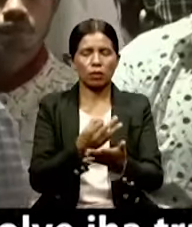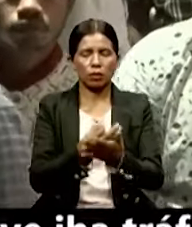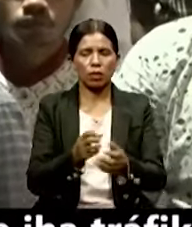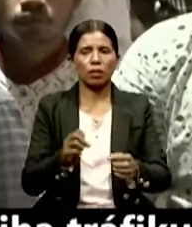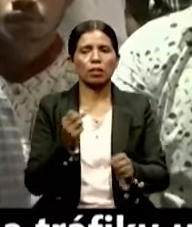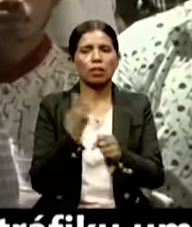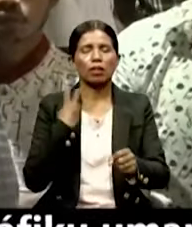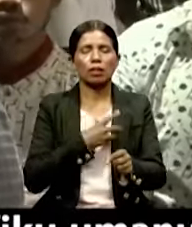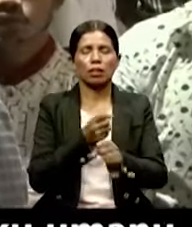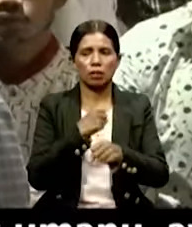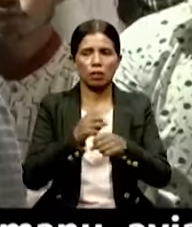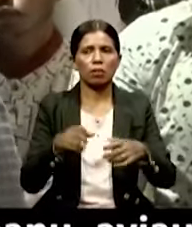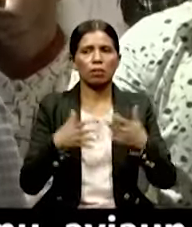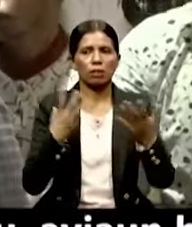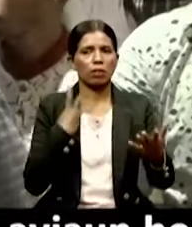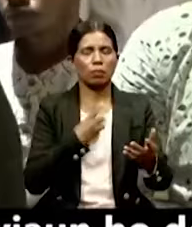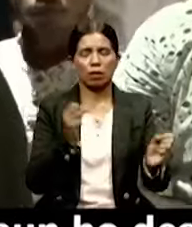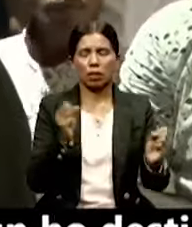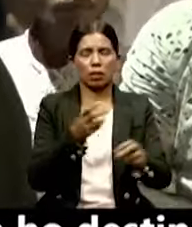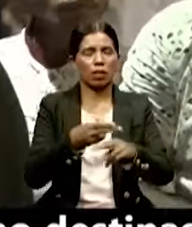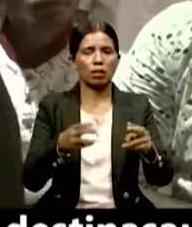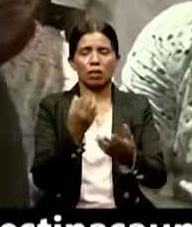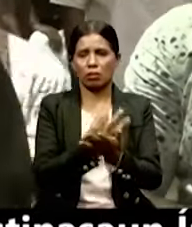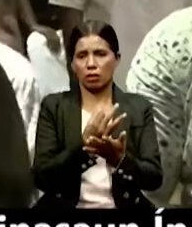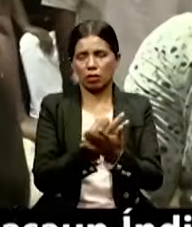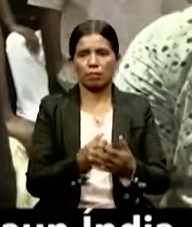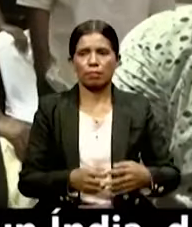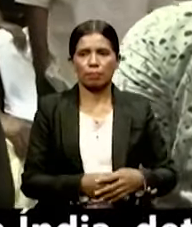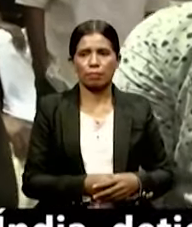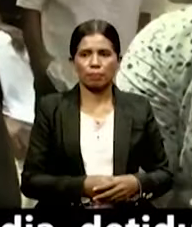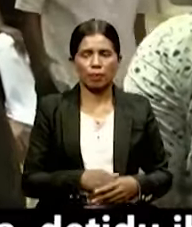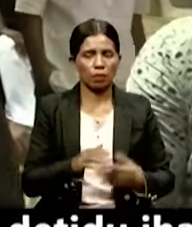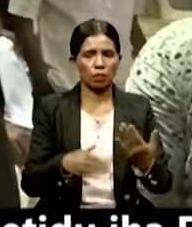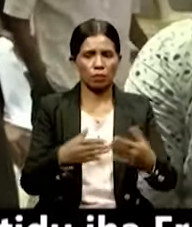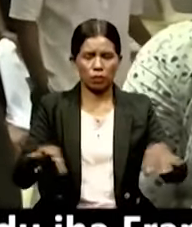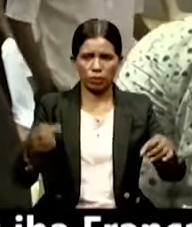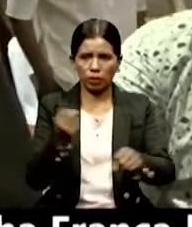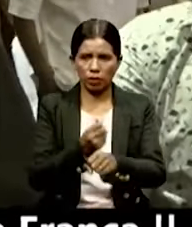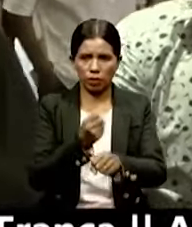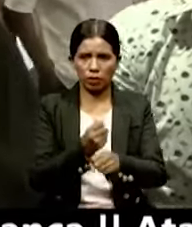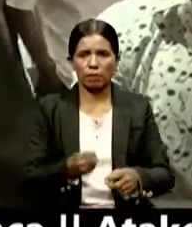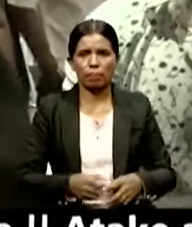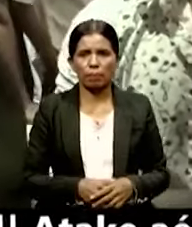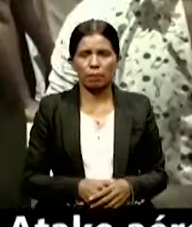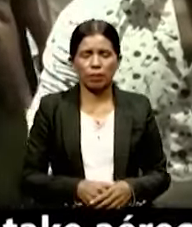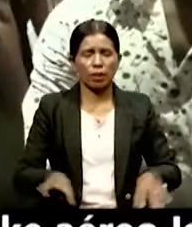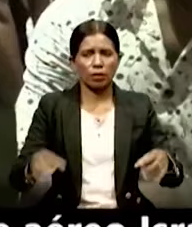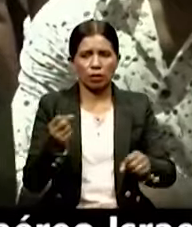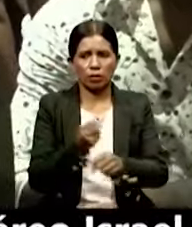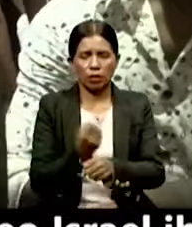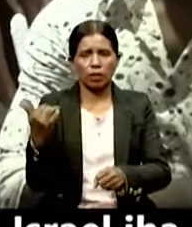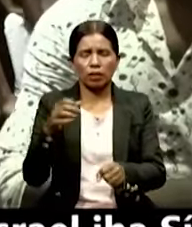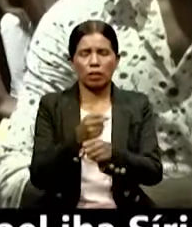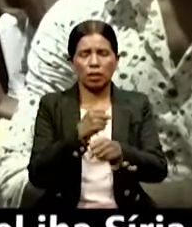apa? Dia tu cerah, awak mus lah kartang, awak sehal cerahnya ulang. Tuduh depend esforço, lihat le. Esforço que quando se